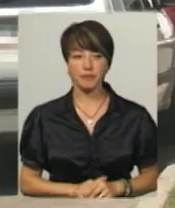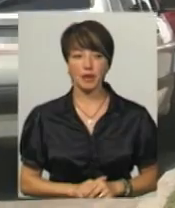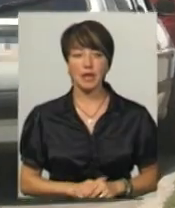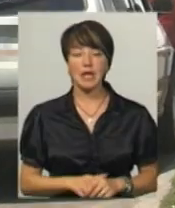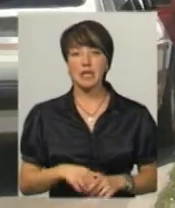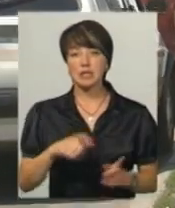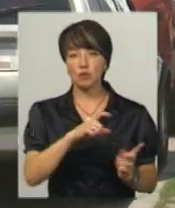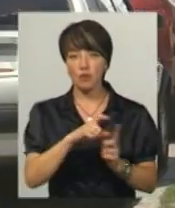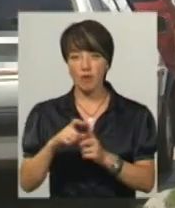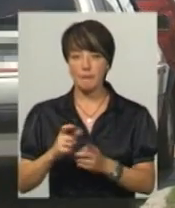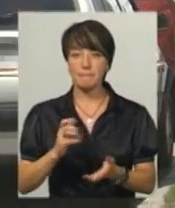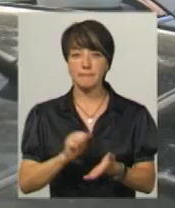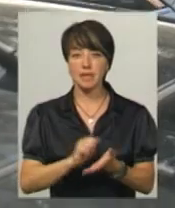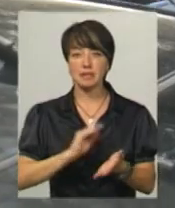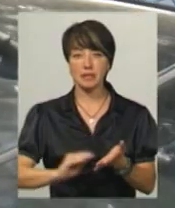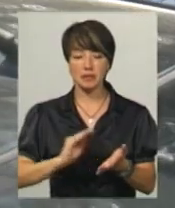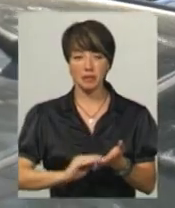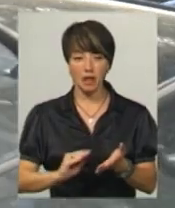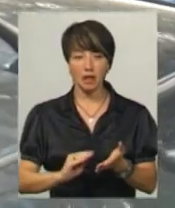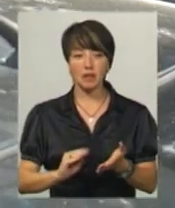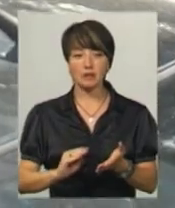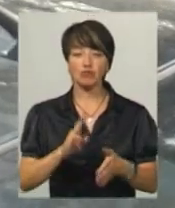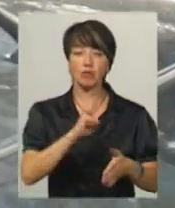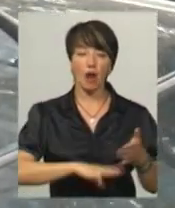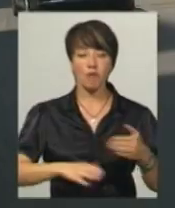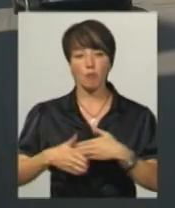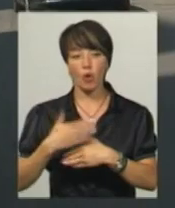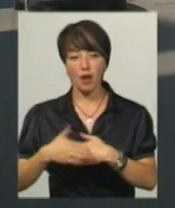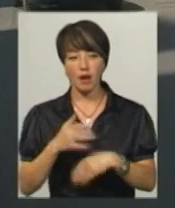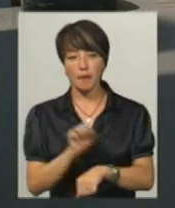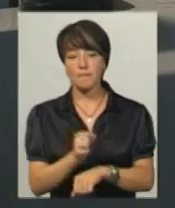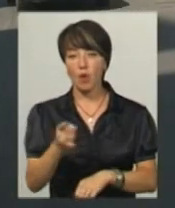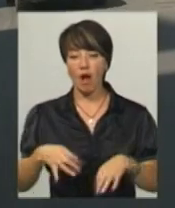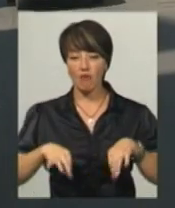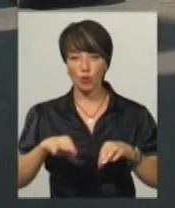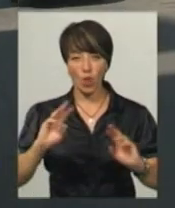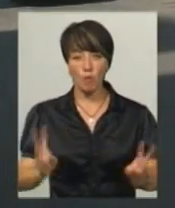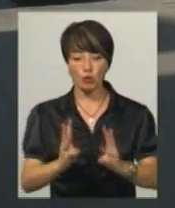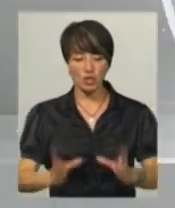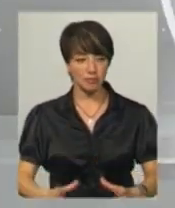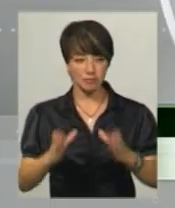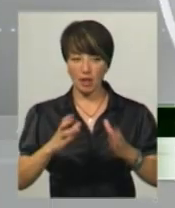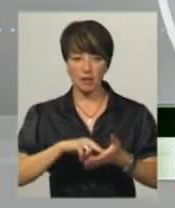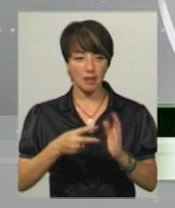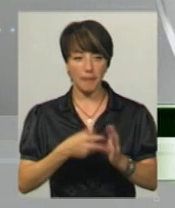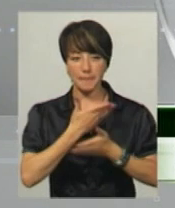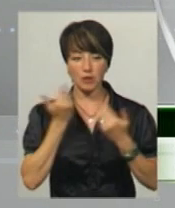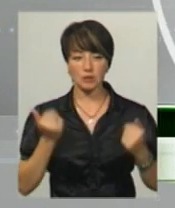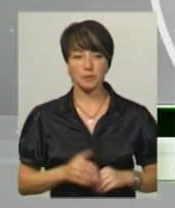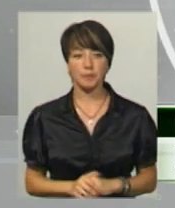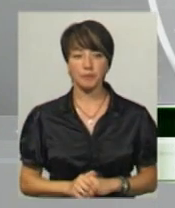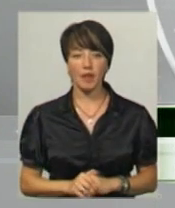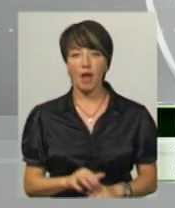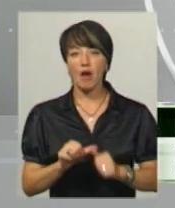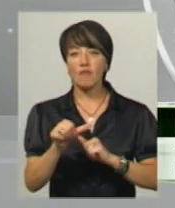управління патрульної поліції області Роксолани Середюк, штрафа чи якогось іншого покарання за паркування авто на пожежних гідрантах не передбачено. З приводу